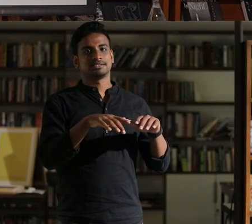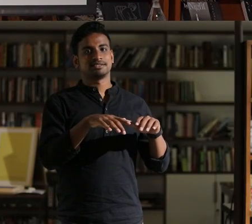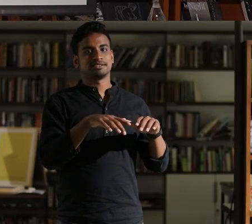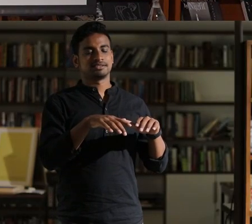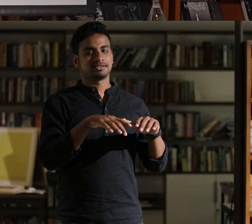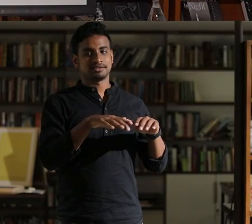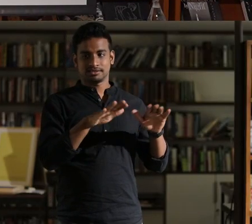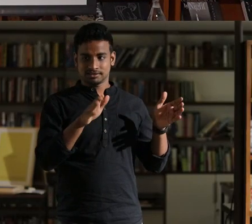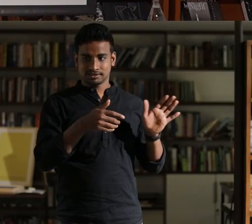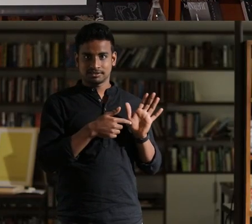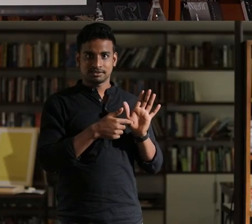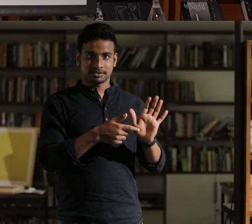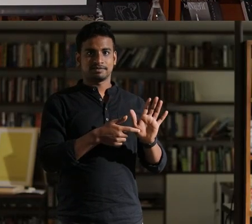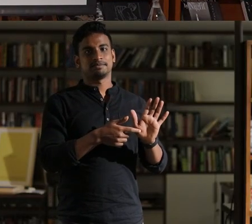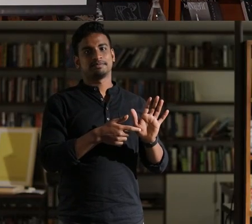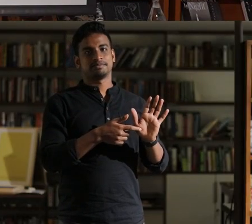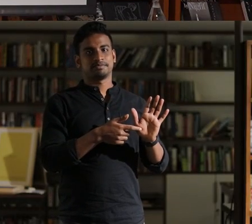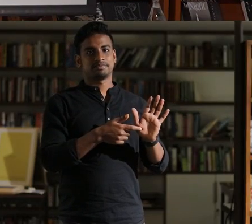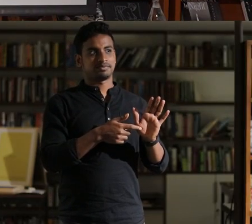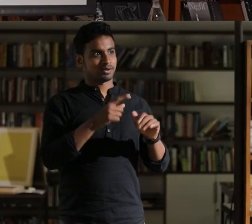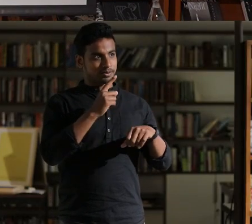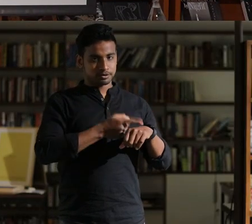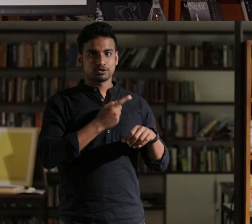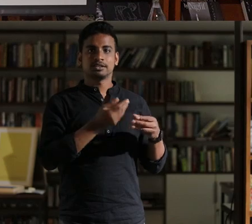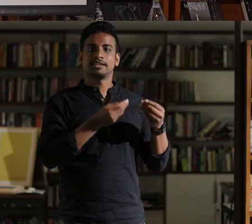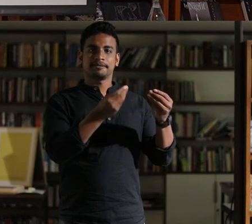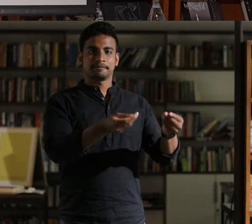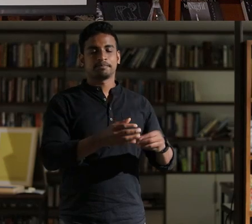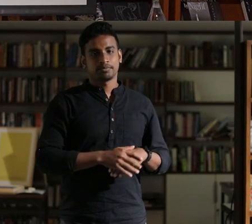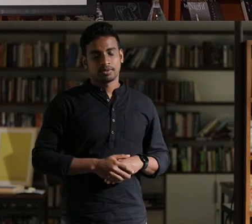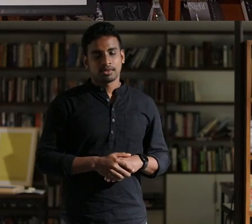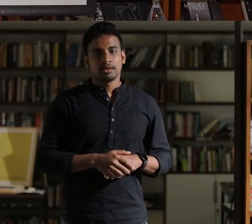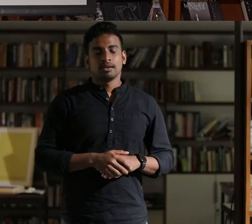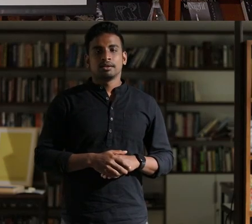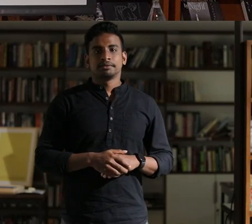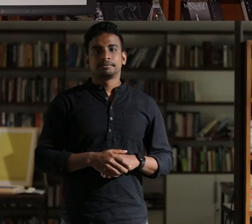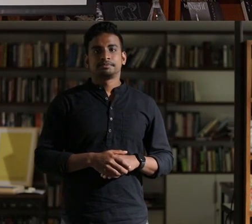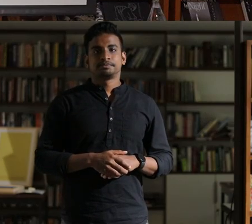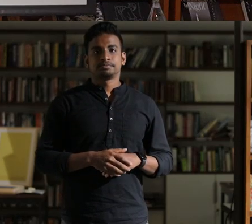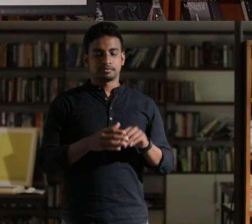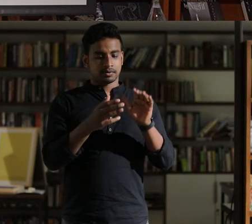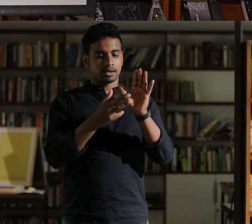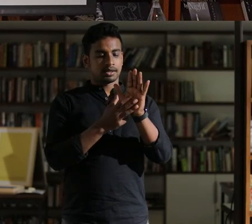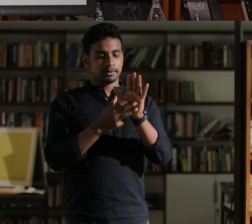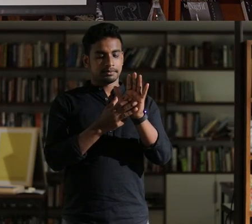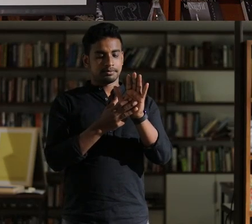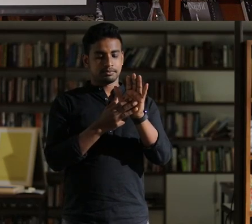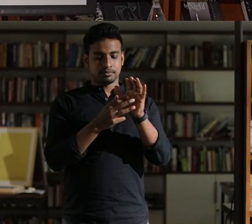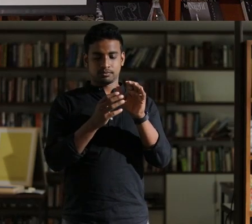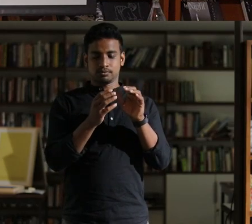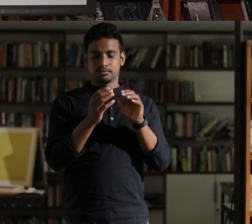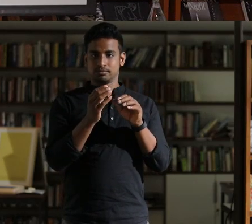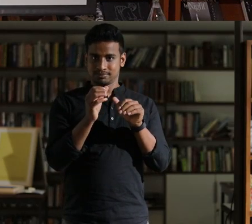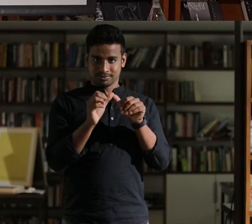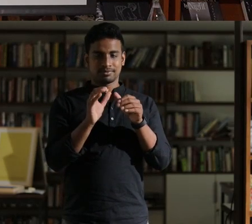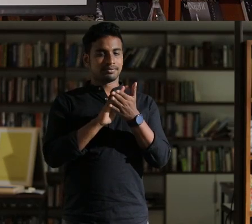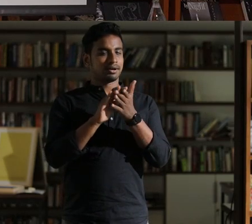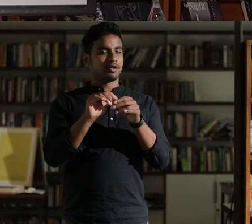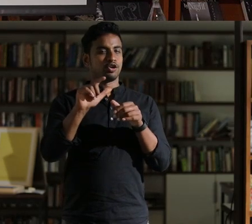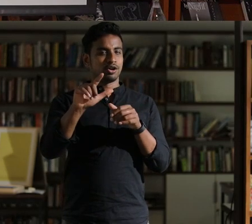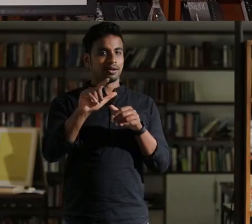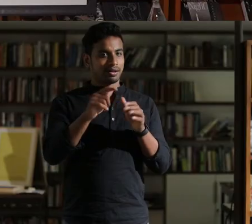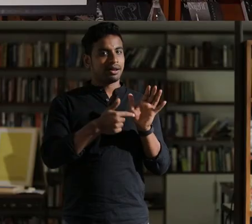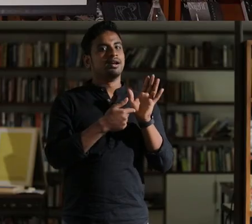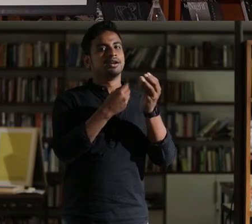चाहिए. And this kind of open eye exhibition thing created the perfect mahal, perfect ambience to have that kind